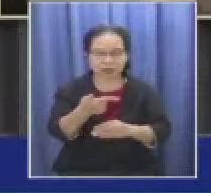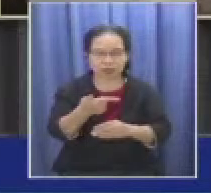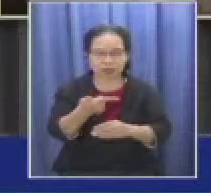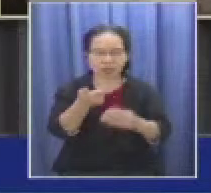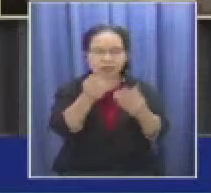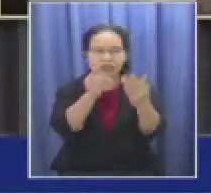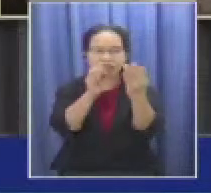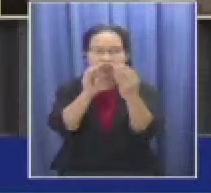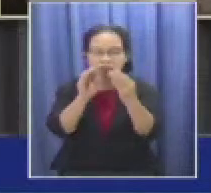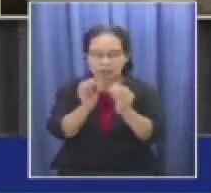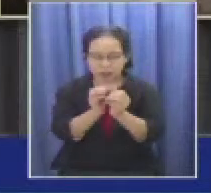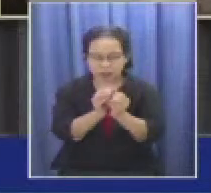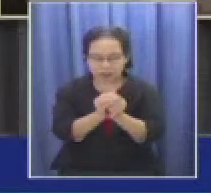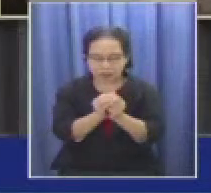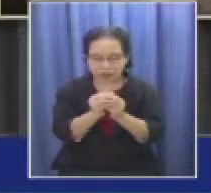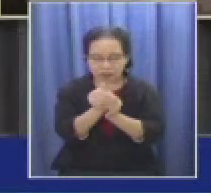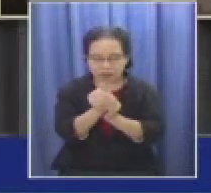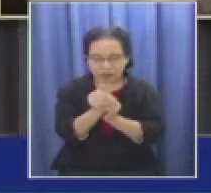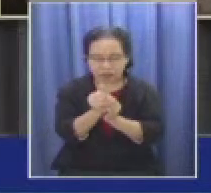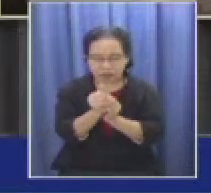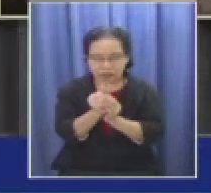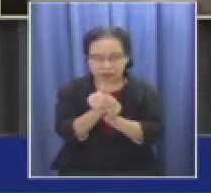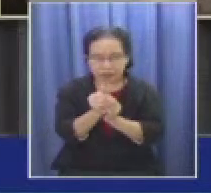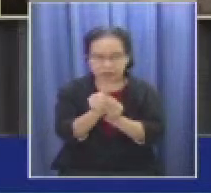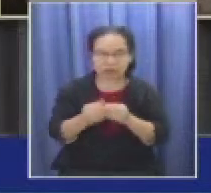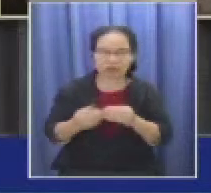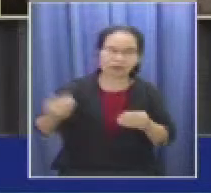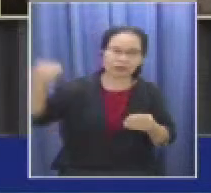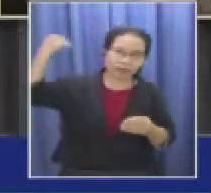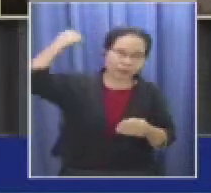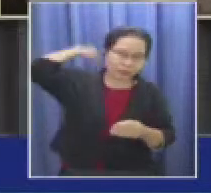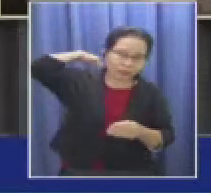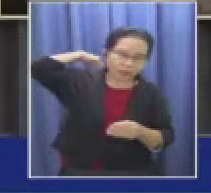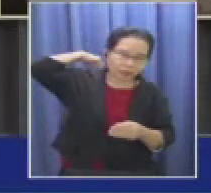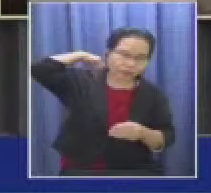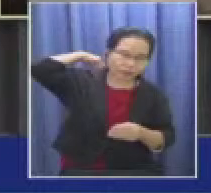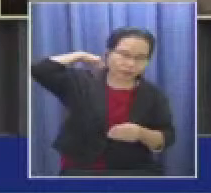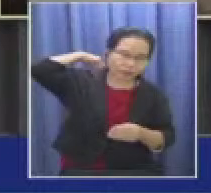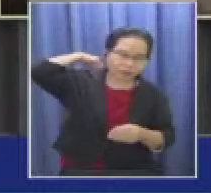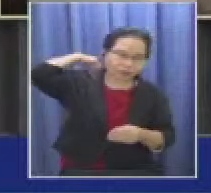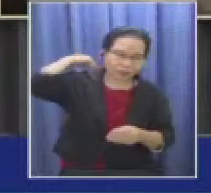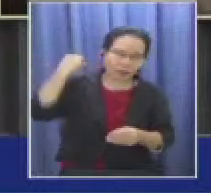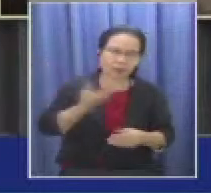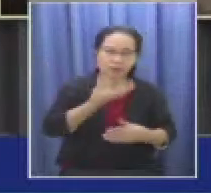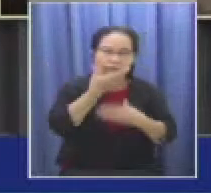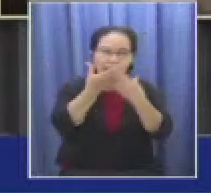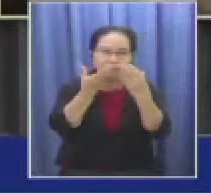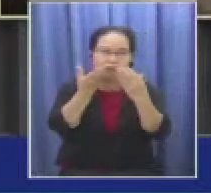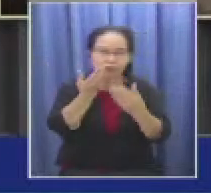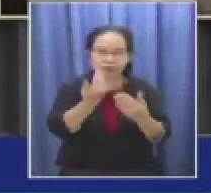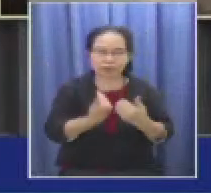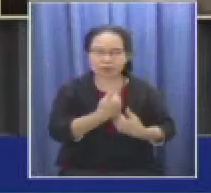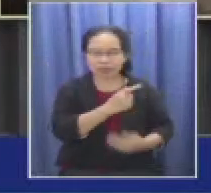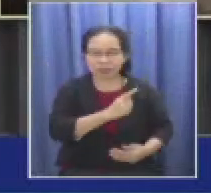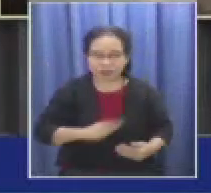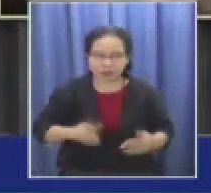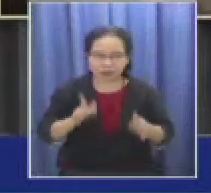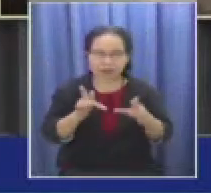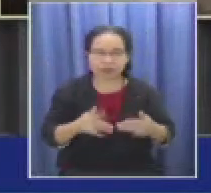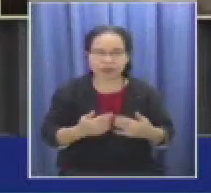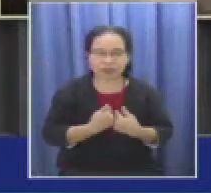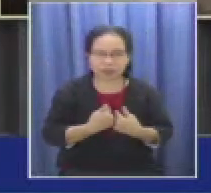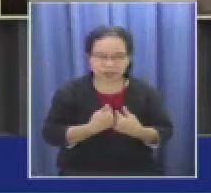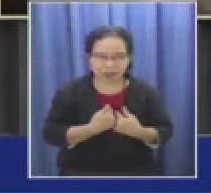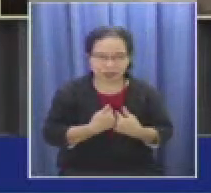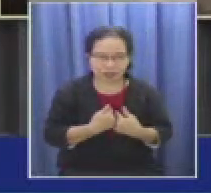e ba ye ka mi ka kase mi enu mfimfini ana ka no bepem ye na eche